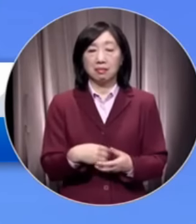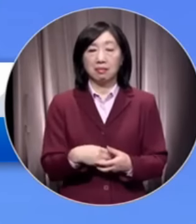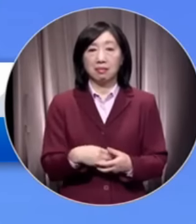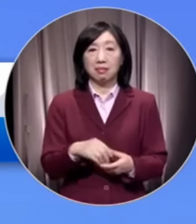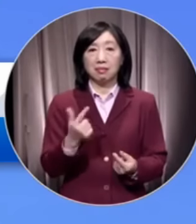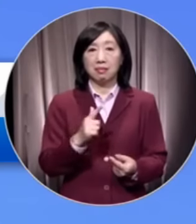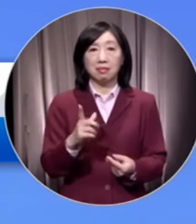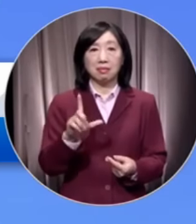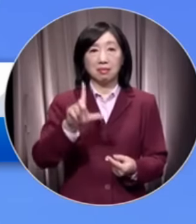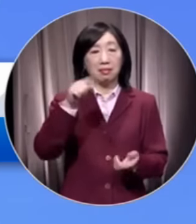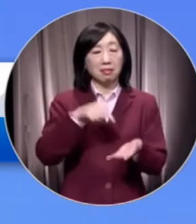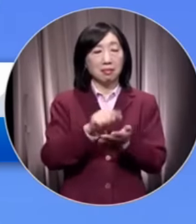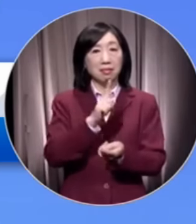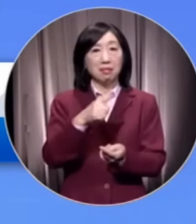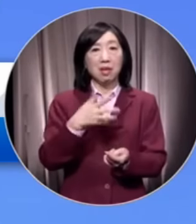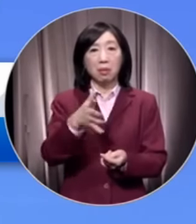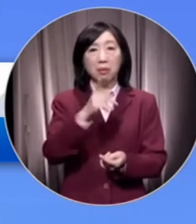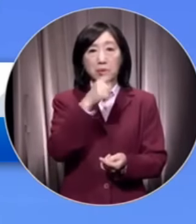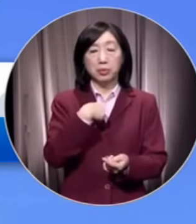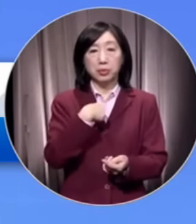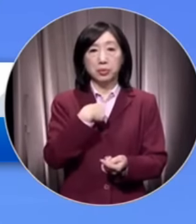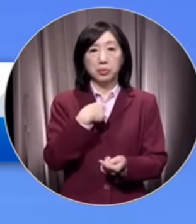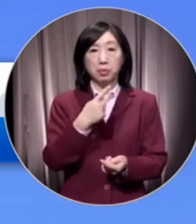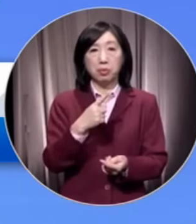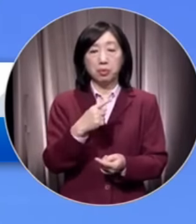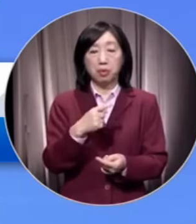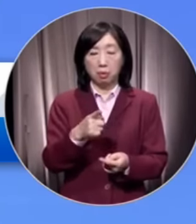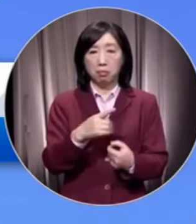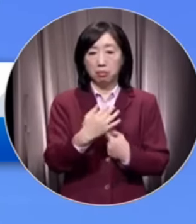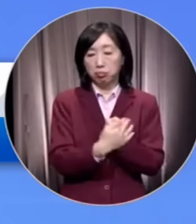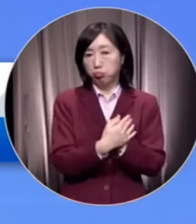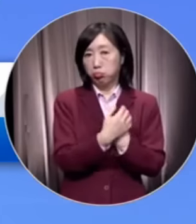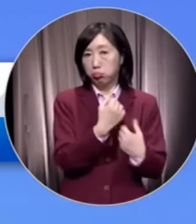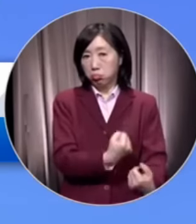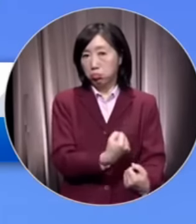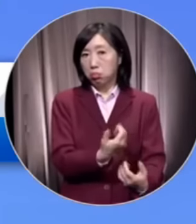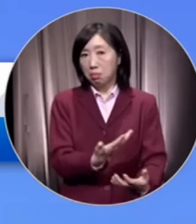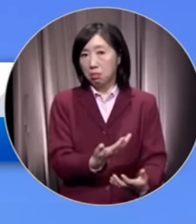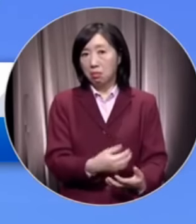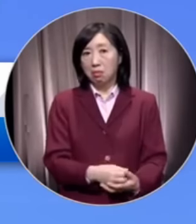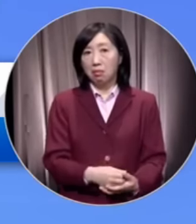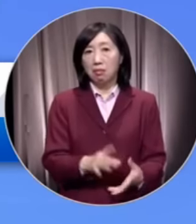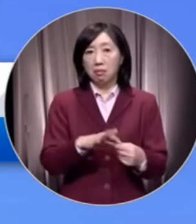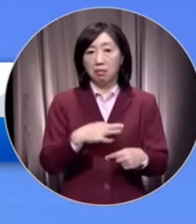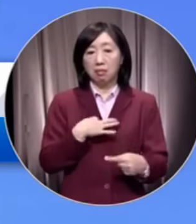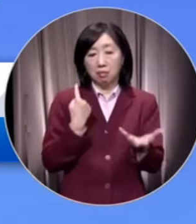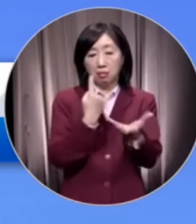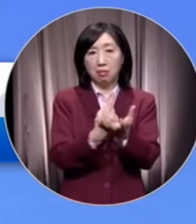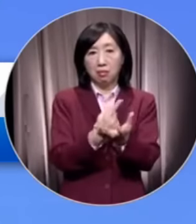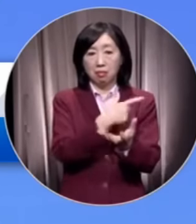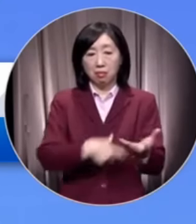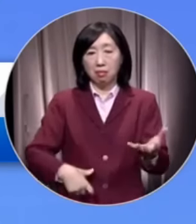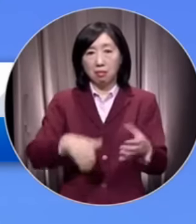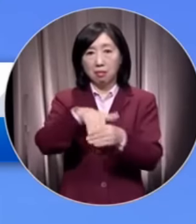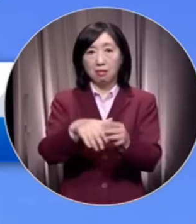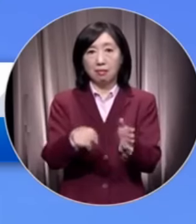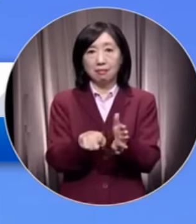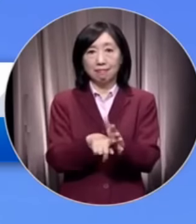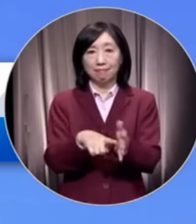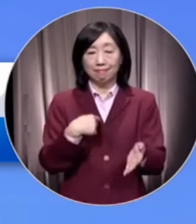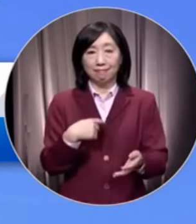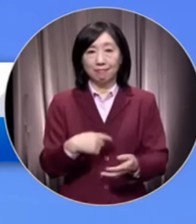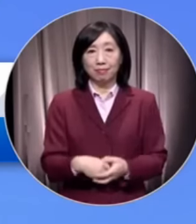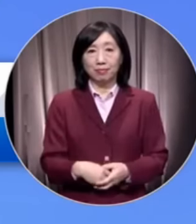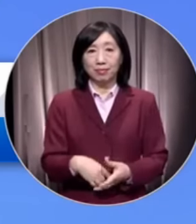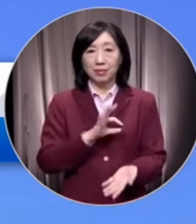就是上次我为什么用强烈保留，那就是我在参选的时候我用了一个我